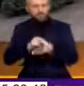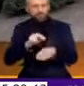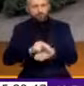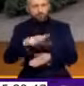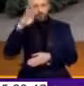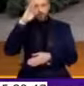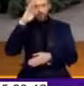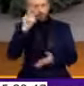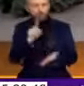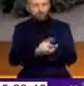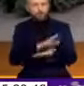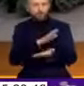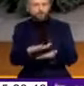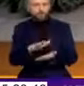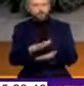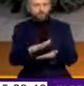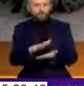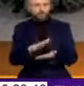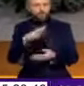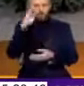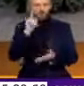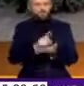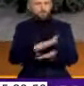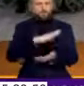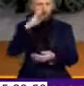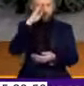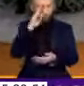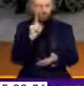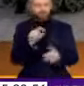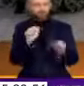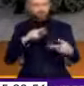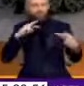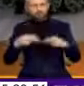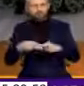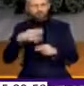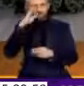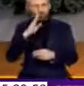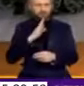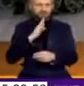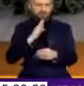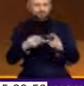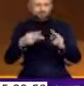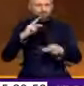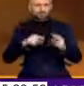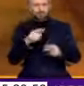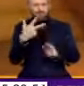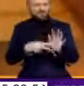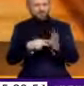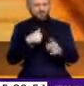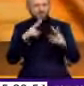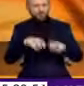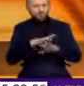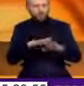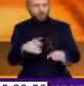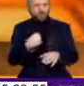хлопчик, не обов'язково фізіологічний хлопчик, має бути хлопчиком, а він може міняти статі. Там їх є, ну, є там 37. Я в цьому не розбираюся,